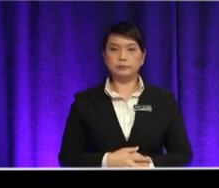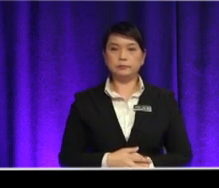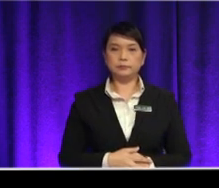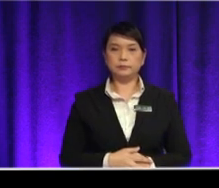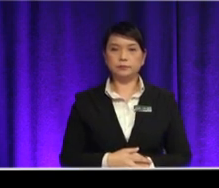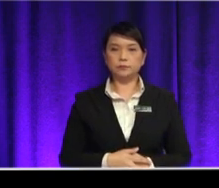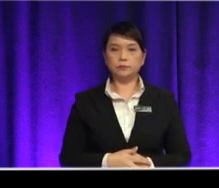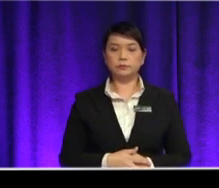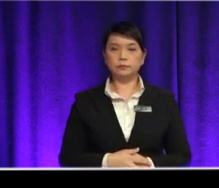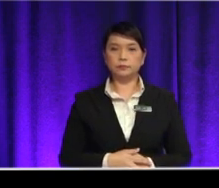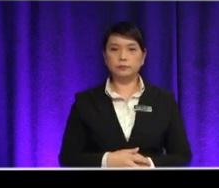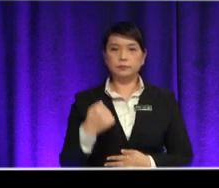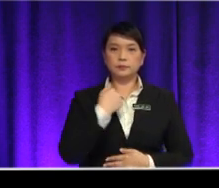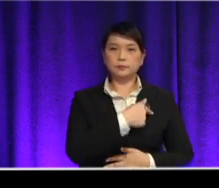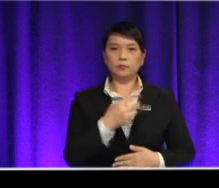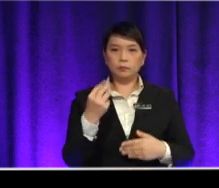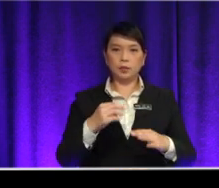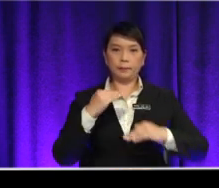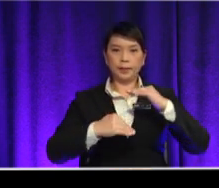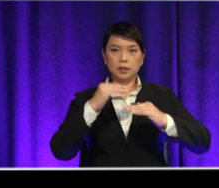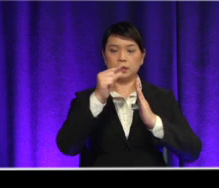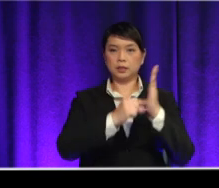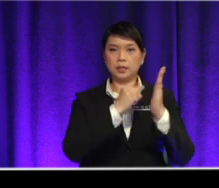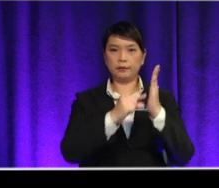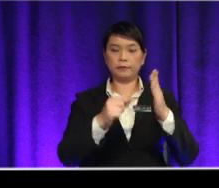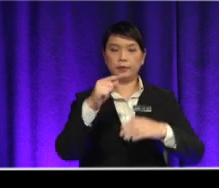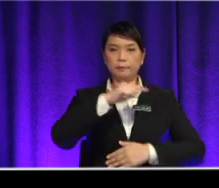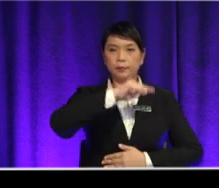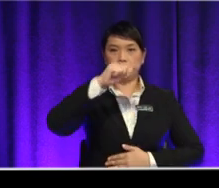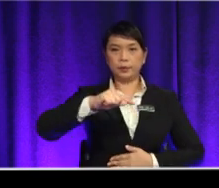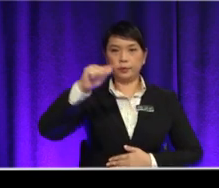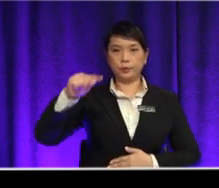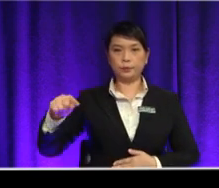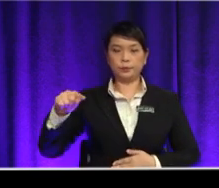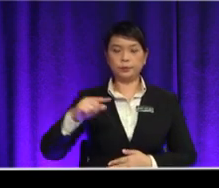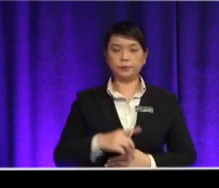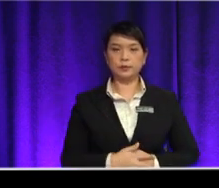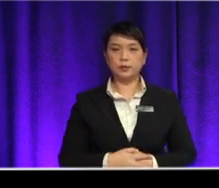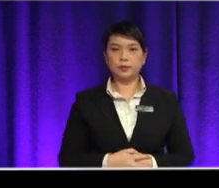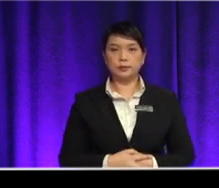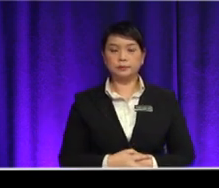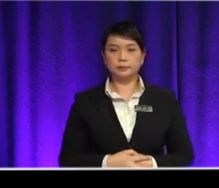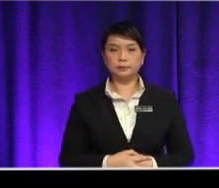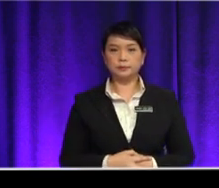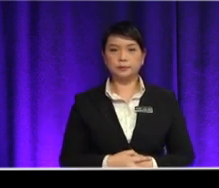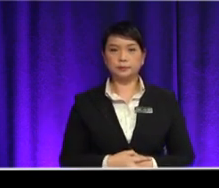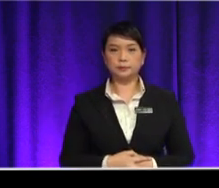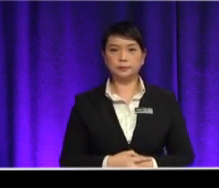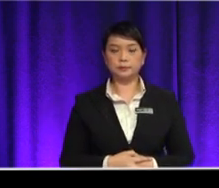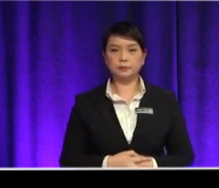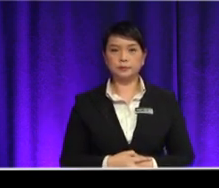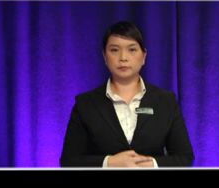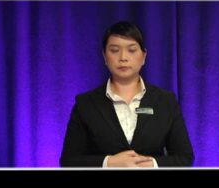macam biasa. Seterusnya kita nak membina graf poligon kekerapan. Baik. Okey. Poligon kekerapan graf garis